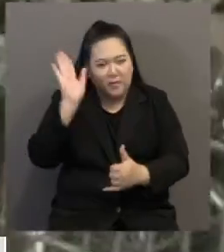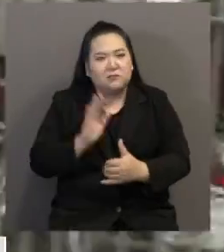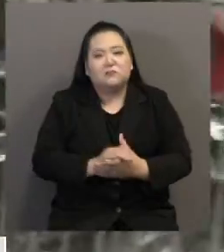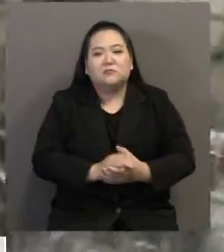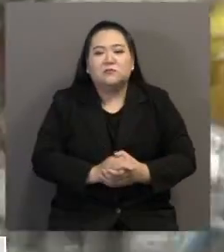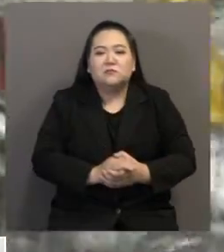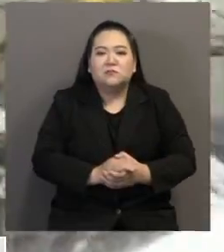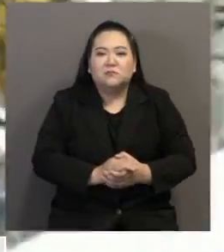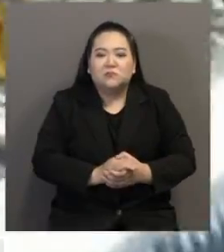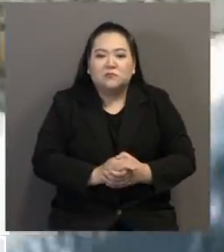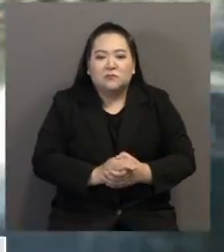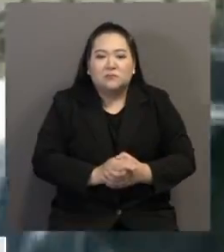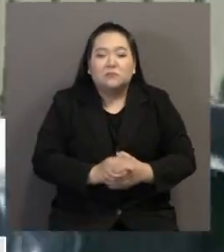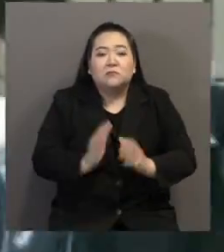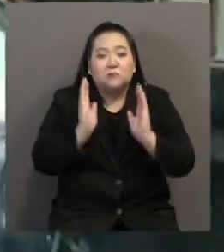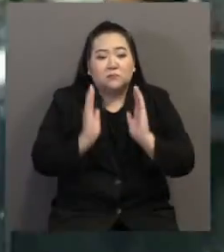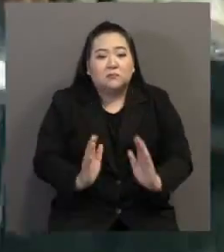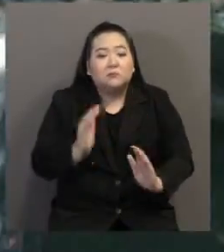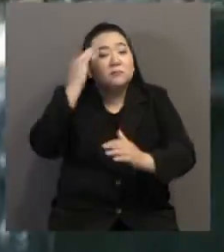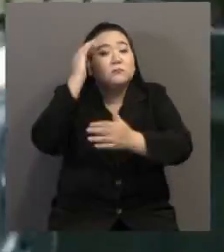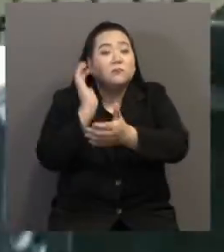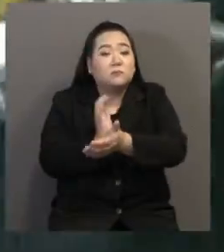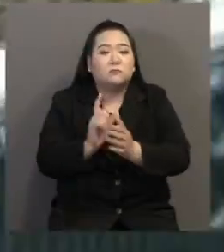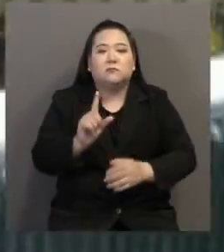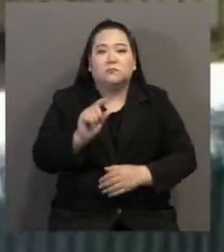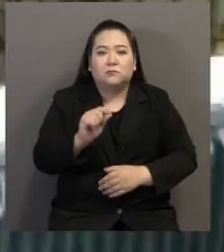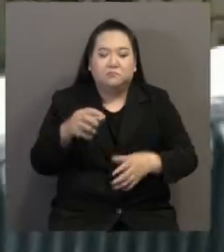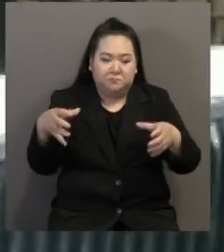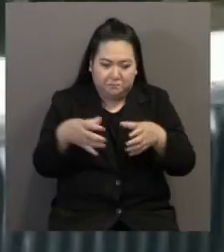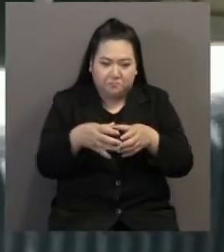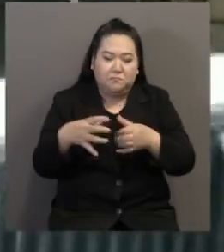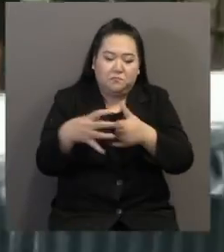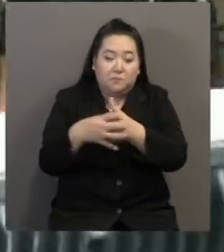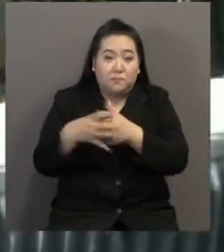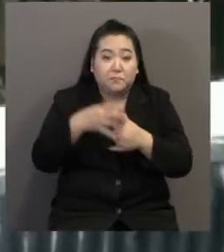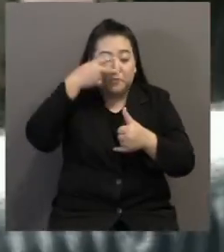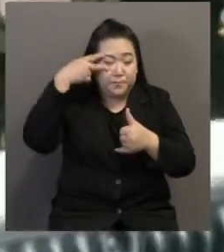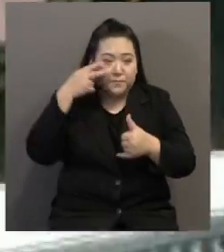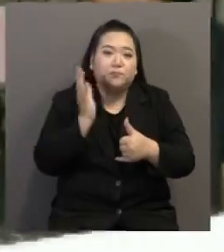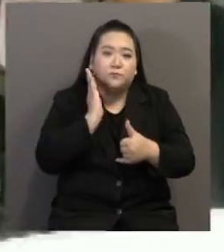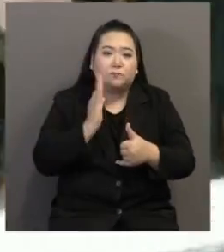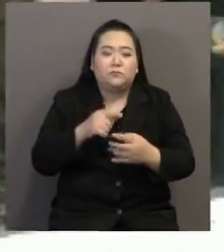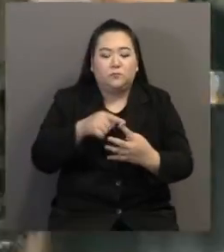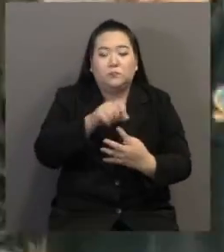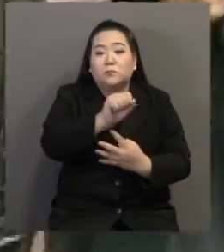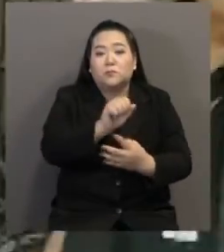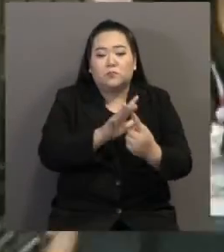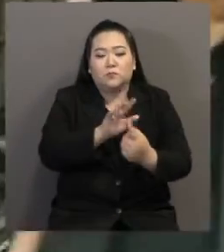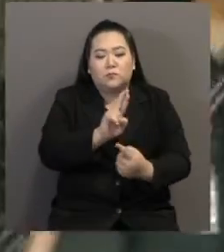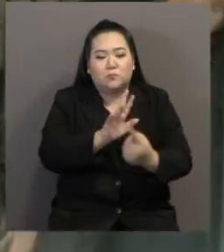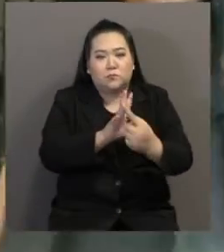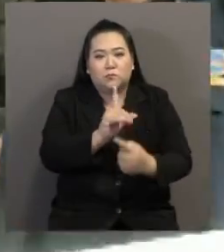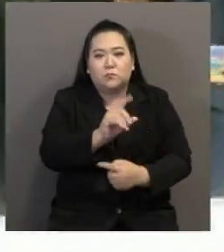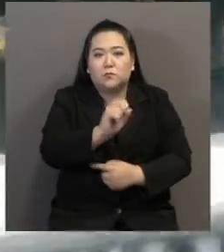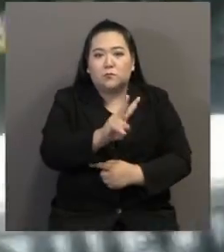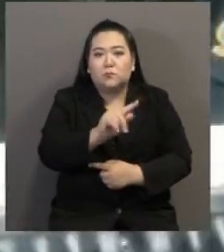ชคชัยกว่า20นายคุณผู้ชมร่วมกันควบคุมตัวนายสุรเชษฐ์โพจาดอายุ29ปีและนายอาทิตย์สอนดอนไพรอ